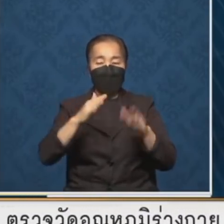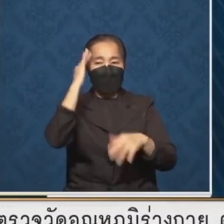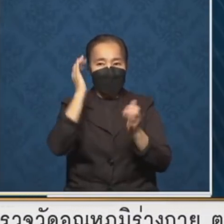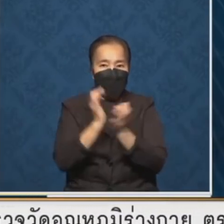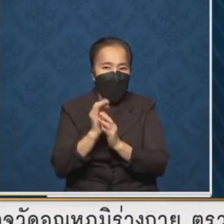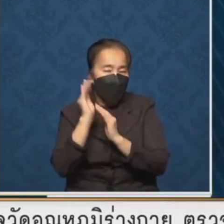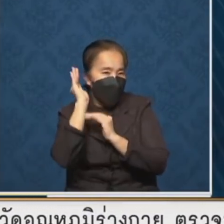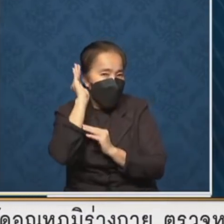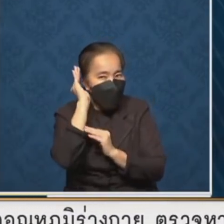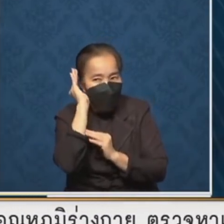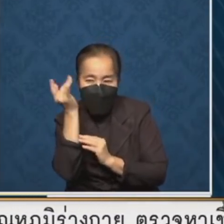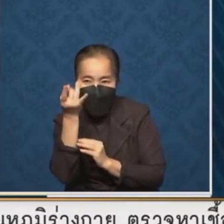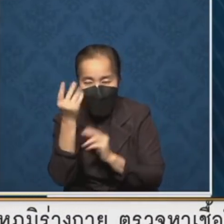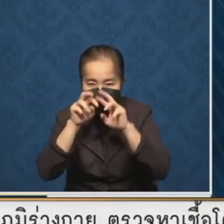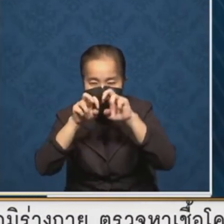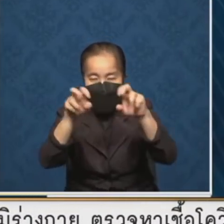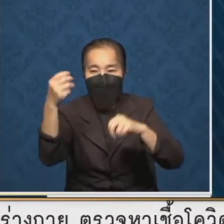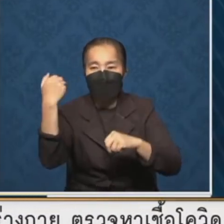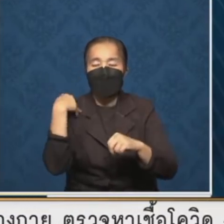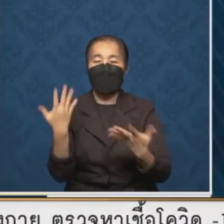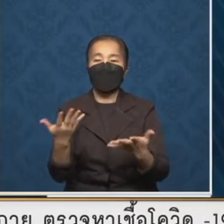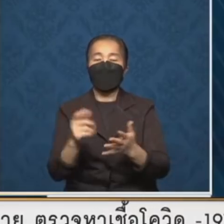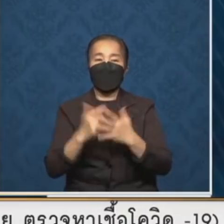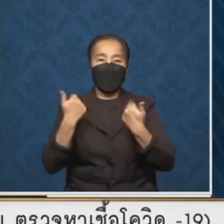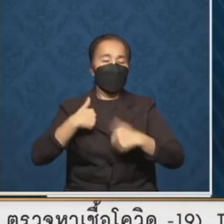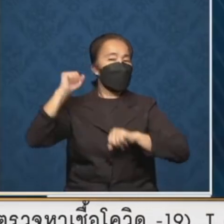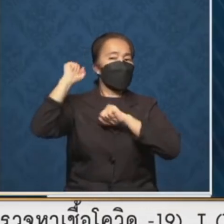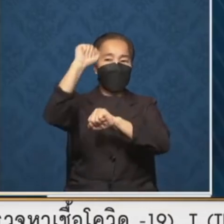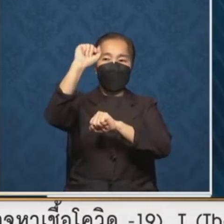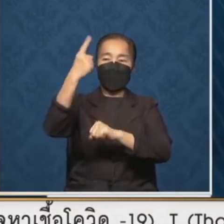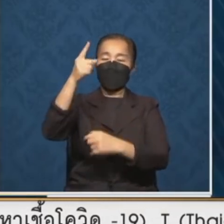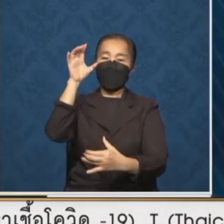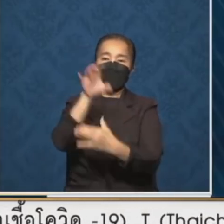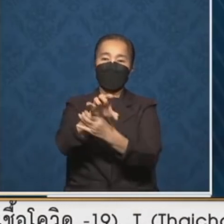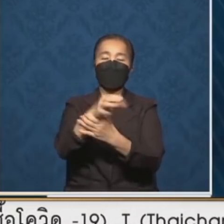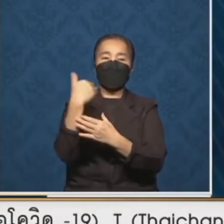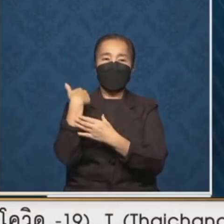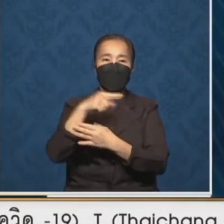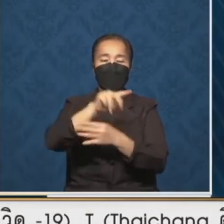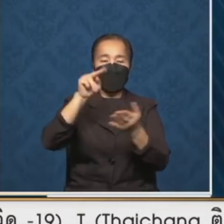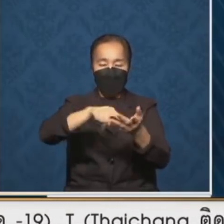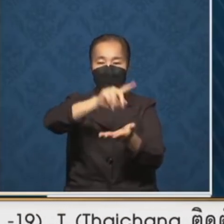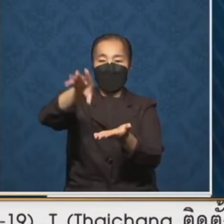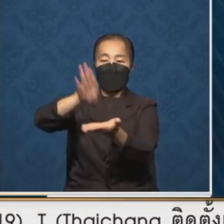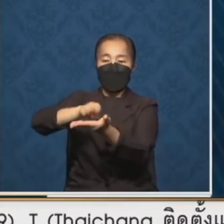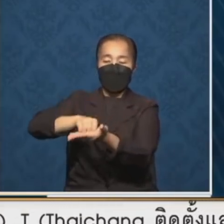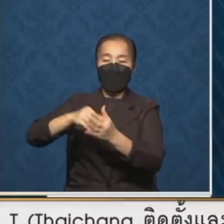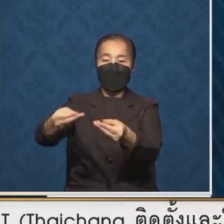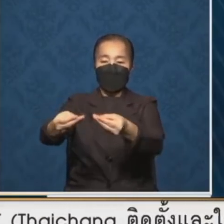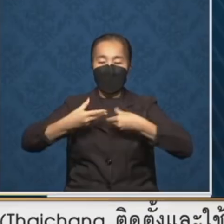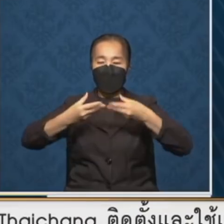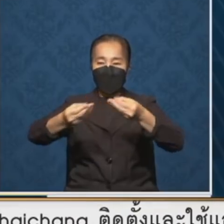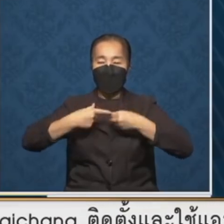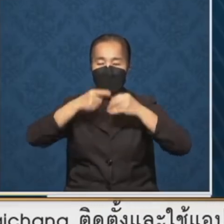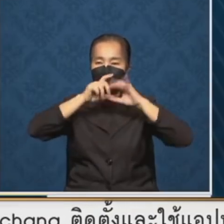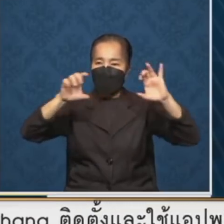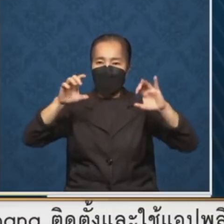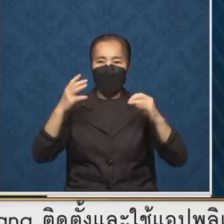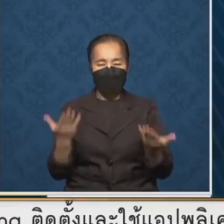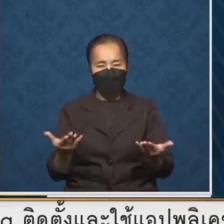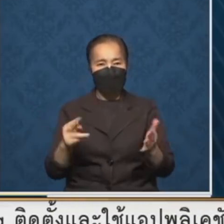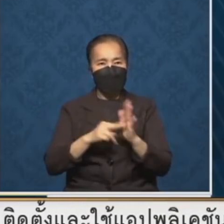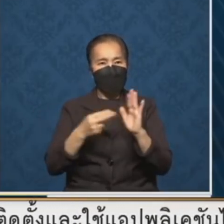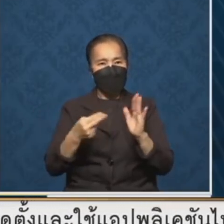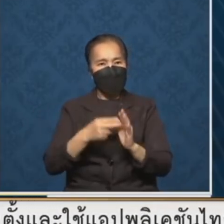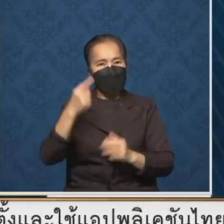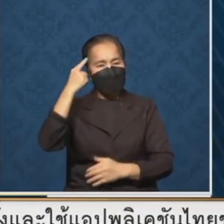ครับนี่ไม่พอครับออกประกาศบังคับใช้ให้เขาเก็บข้อมูลเพื่อให้ส่งให้รัฐบาลอีกด้วยไม่รู้ว่าอันนี้มาจาก